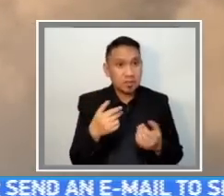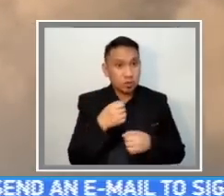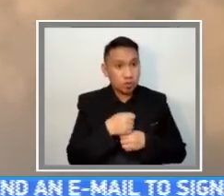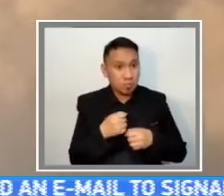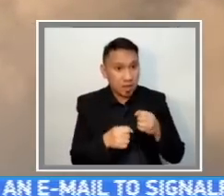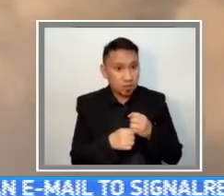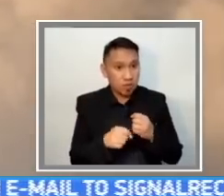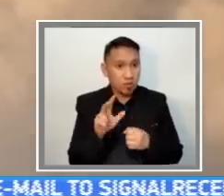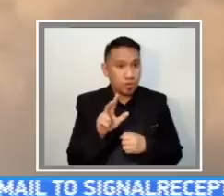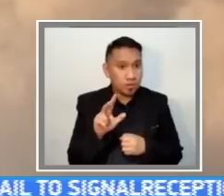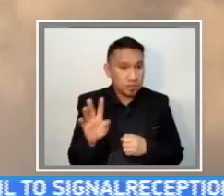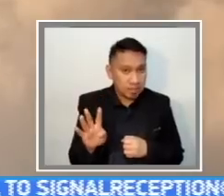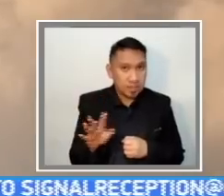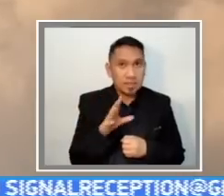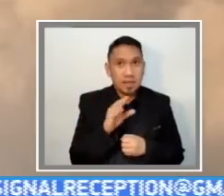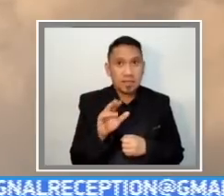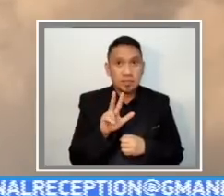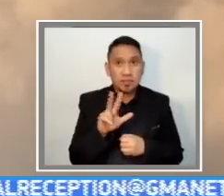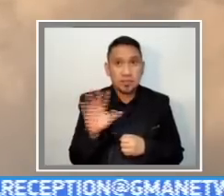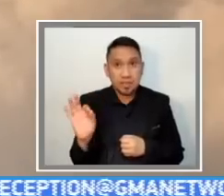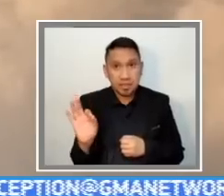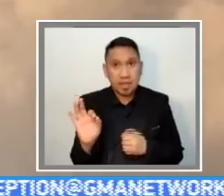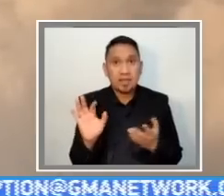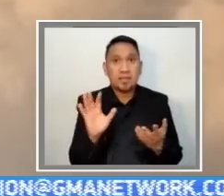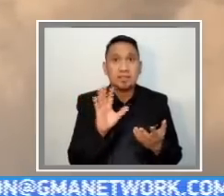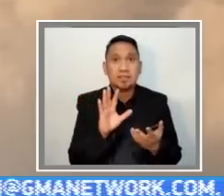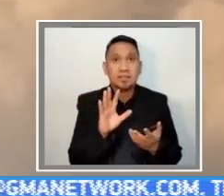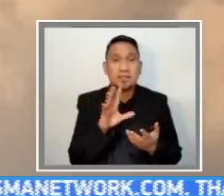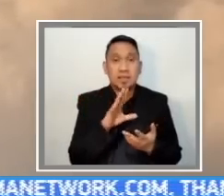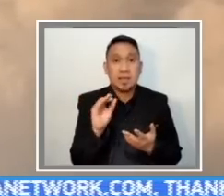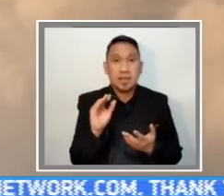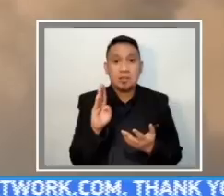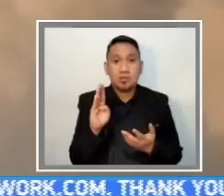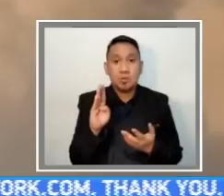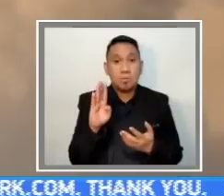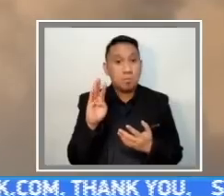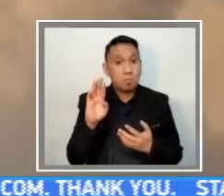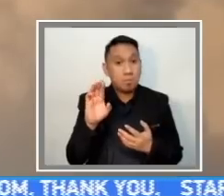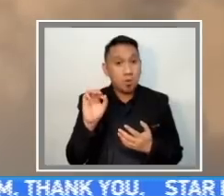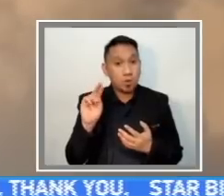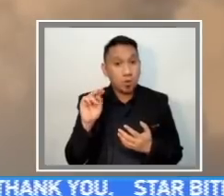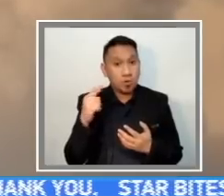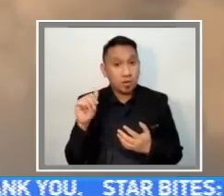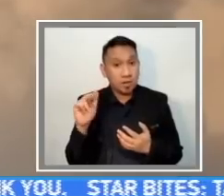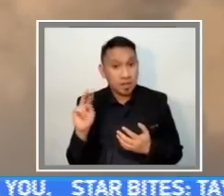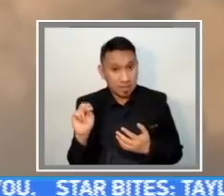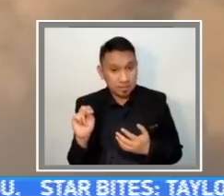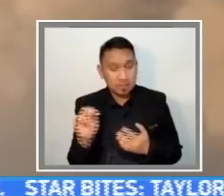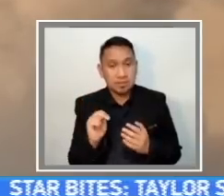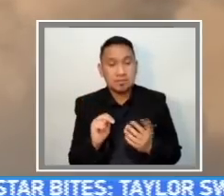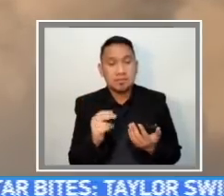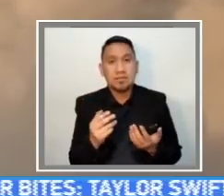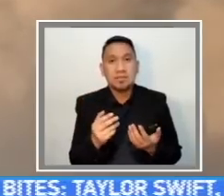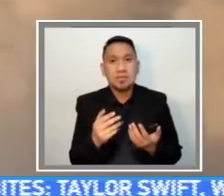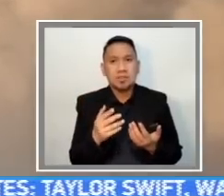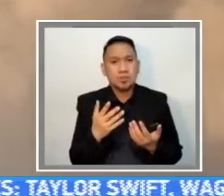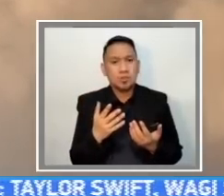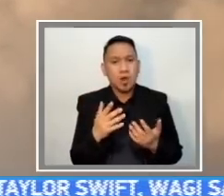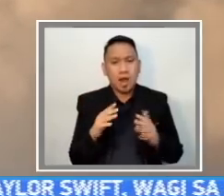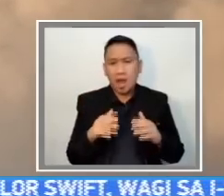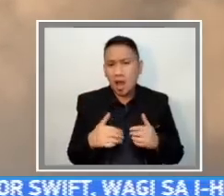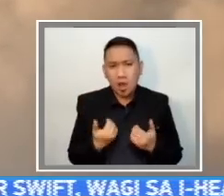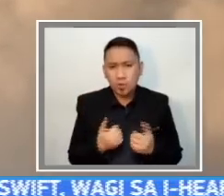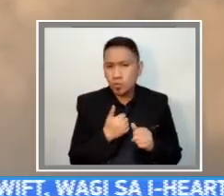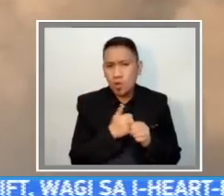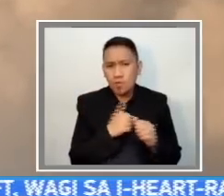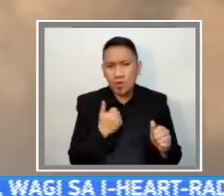habang 39 degrees Celsius sa Tuguegarao at Burungan City. Mga kapuso, para iwas sa heat exhaustion o kay heat stroke,